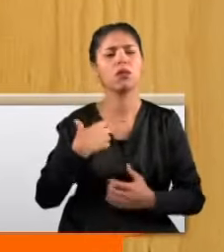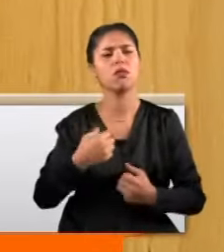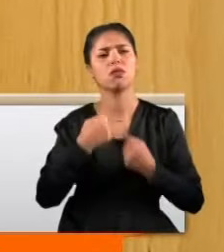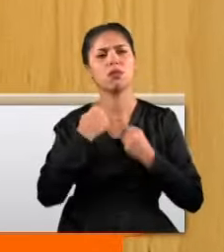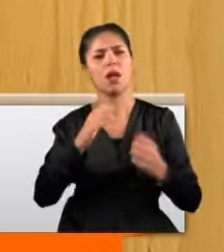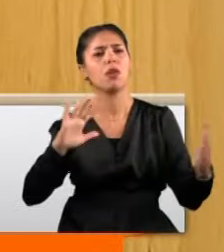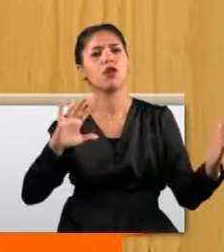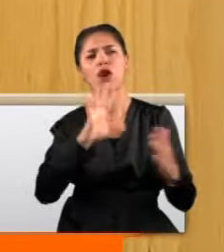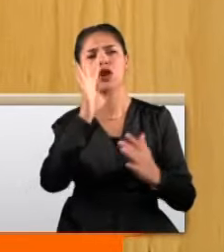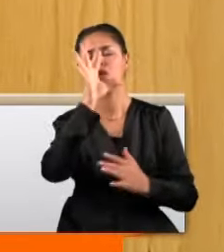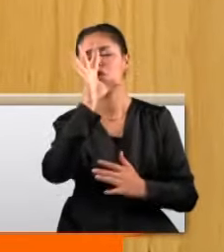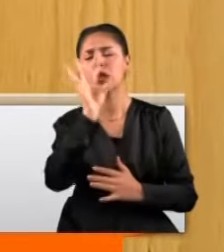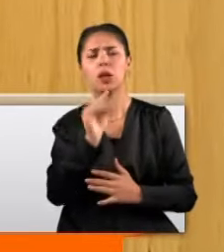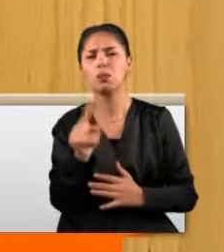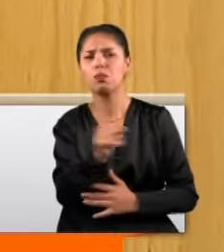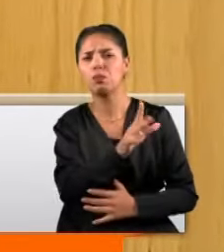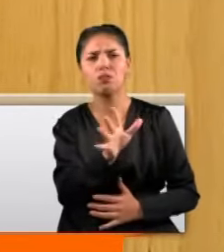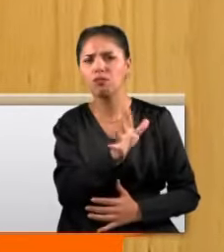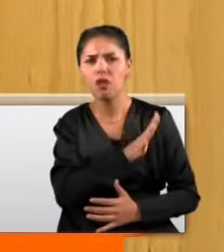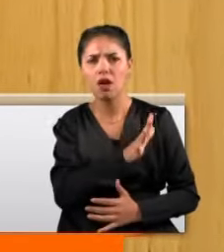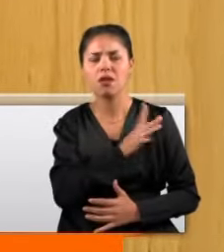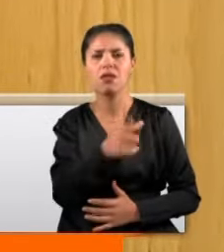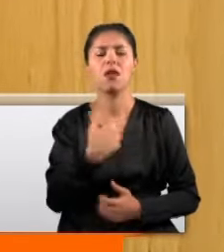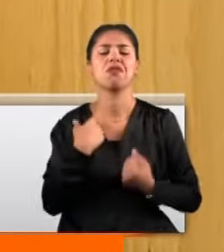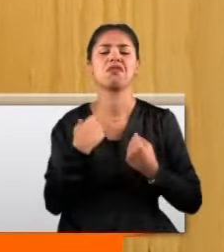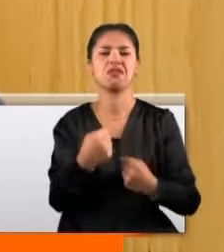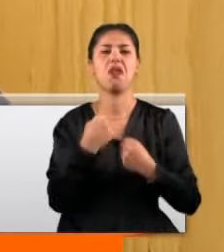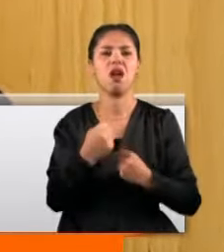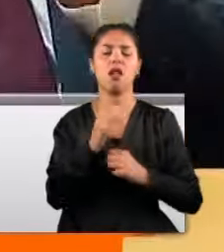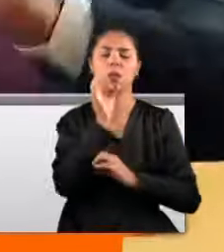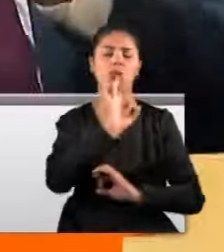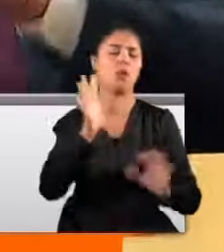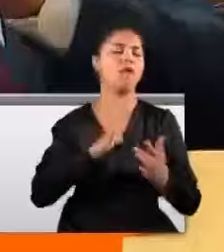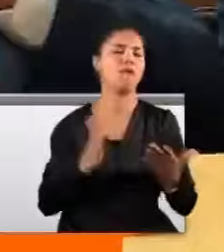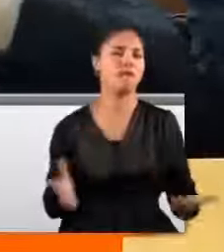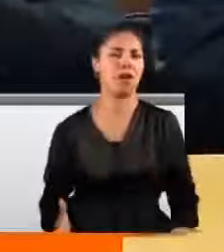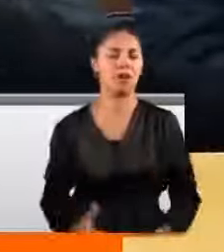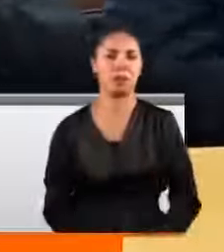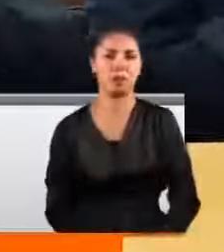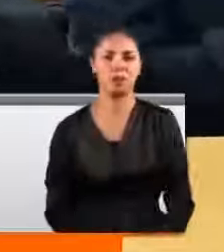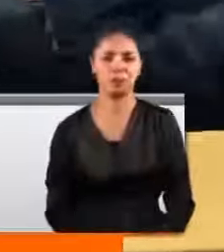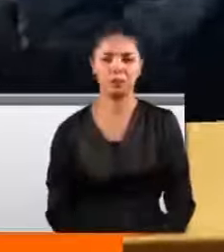karşımızdakiler müfrit, direncimiz ve dirayetimiz müthiştir.